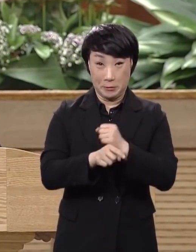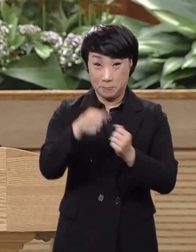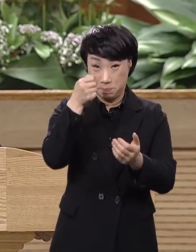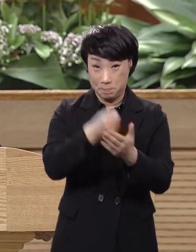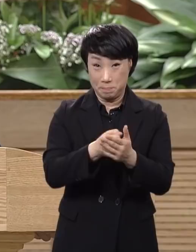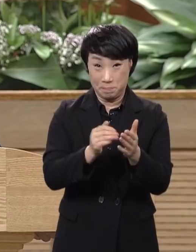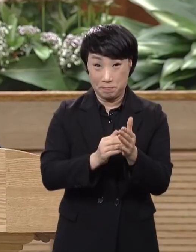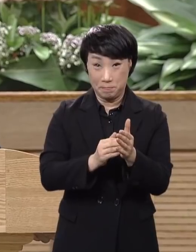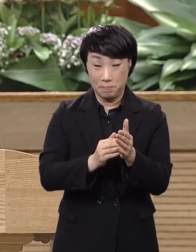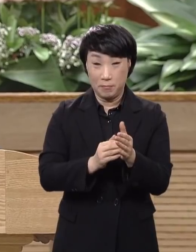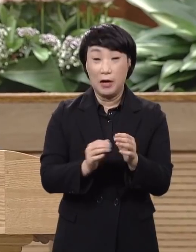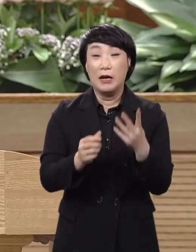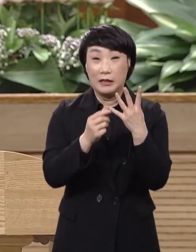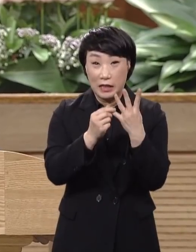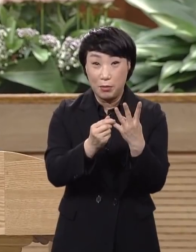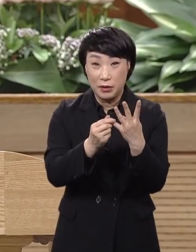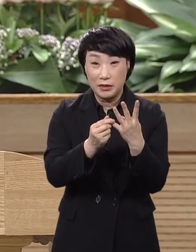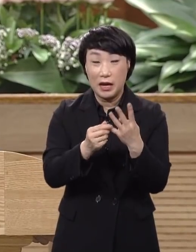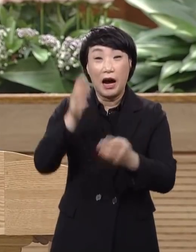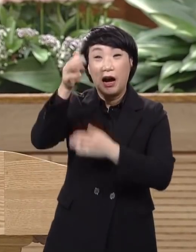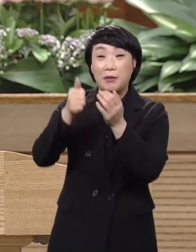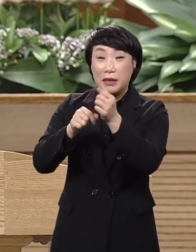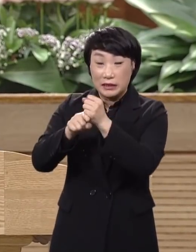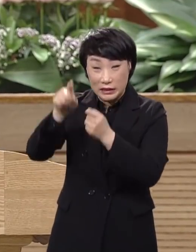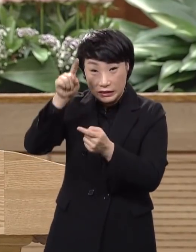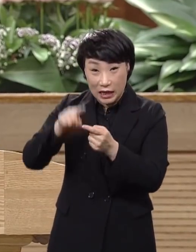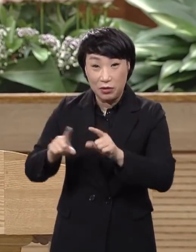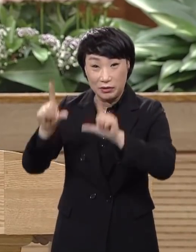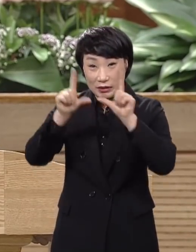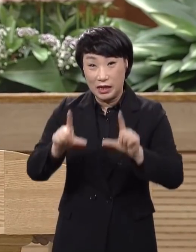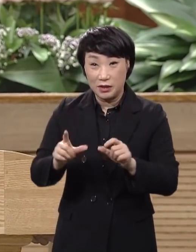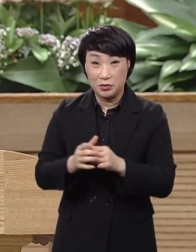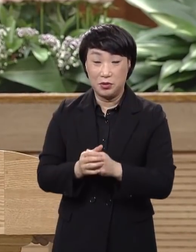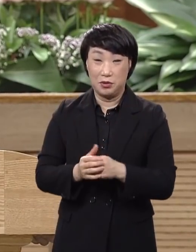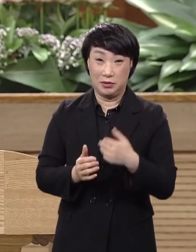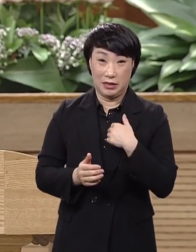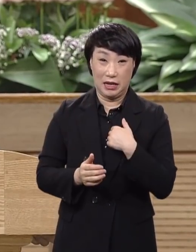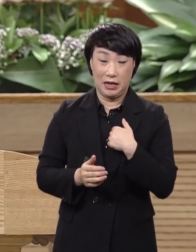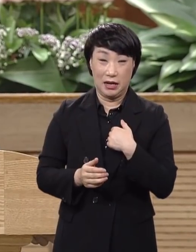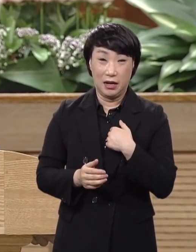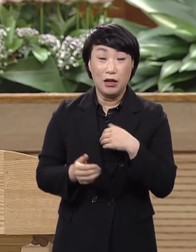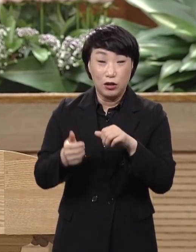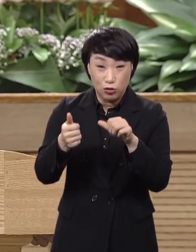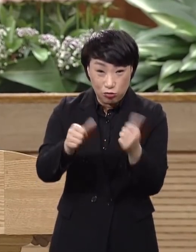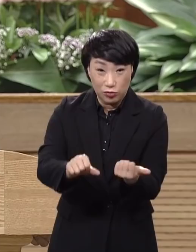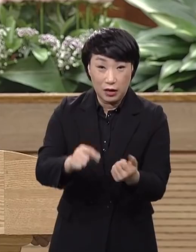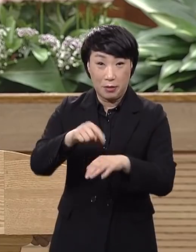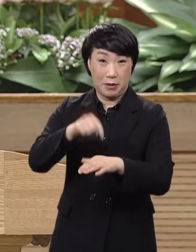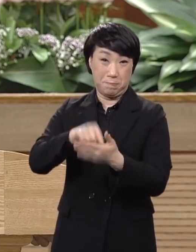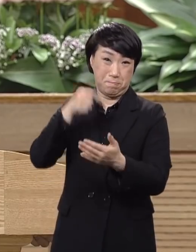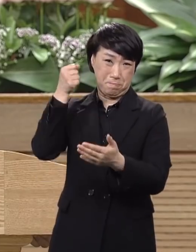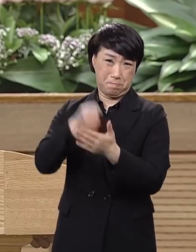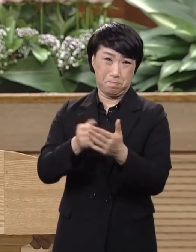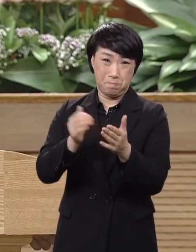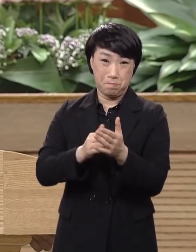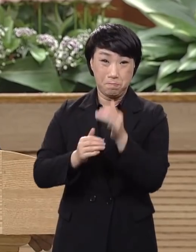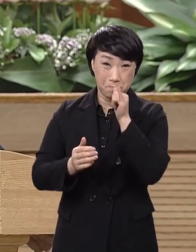정했어요. 네 번째는 하나님의 뜻대로 살다 내가 죽으리라고 작정을